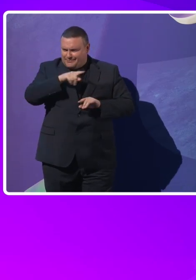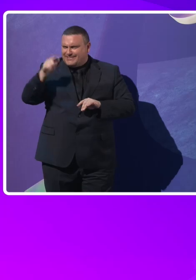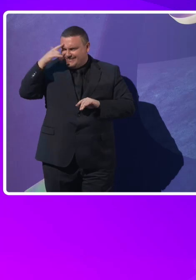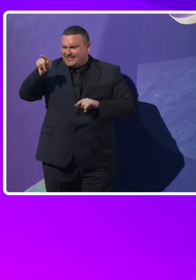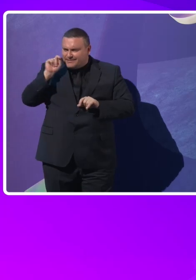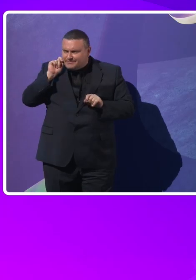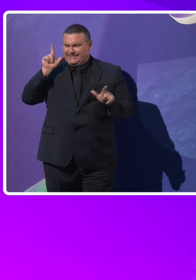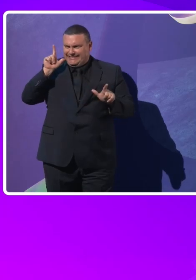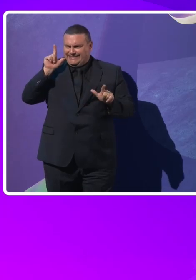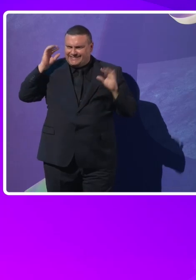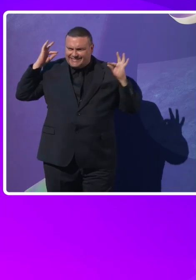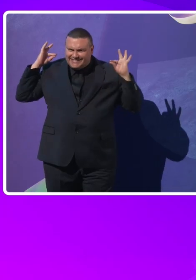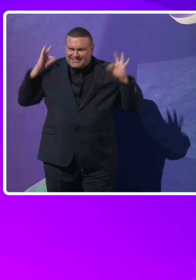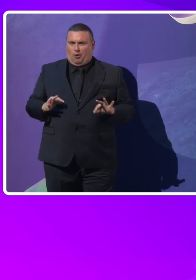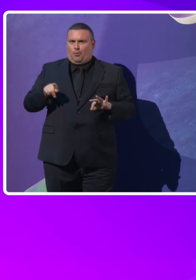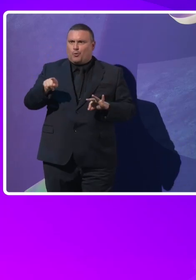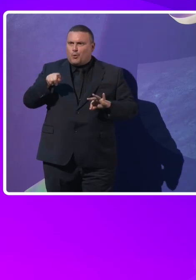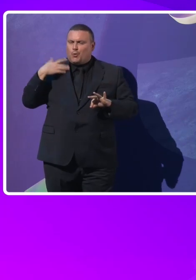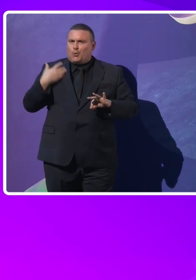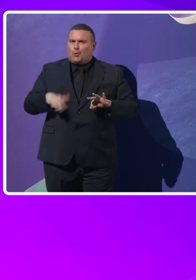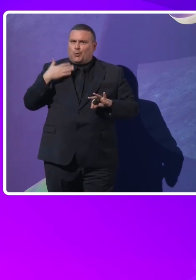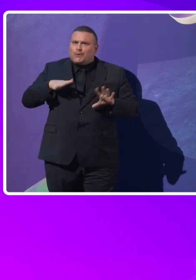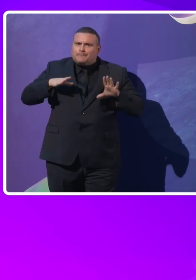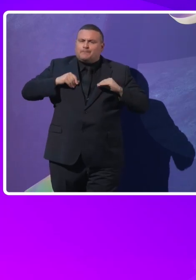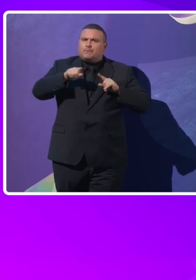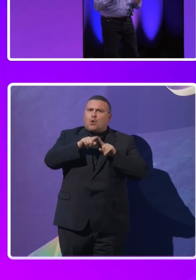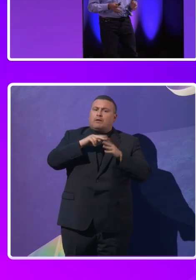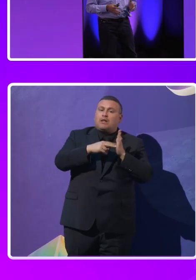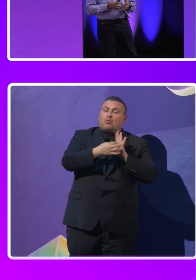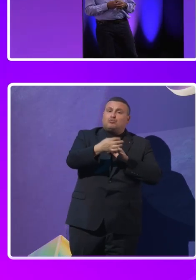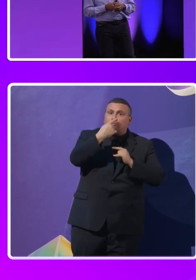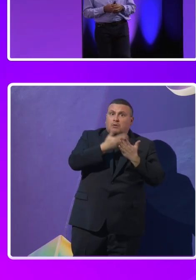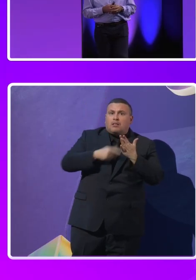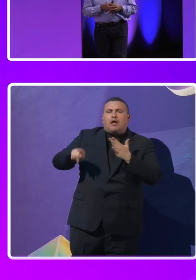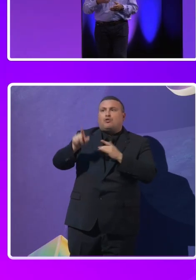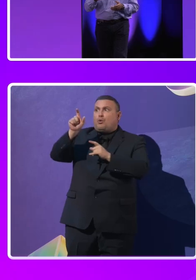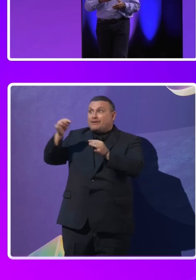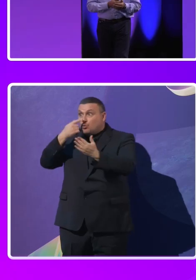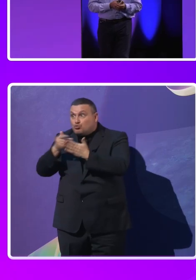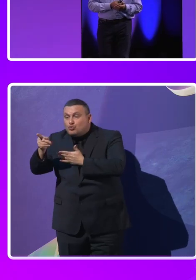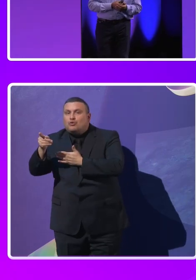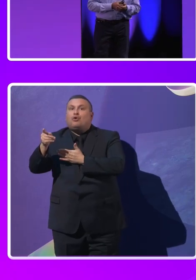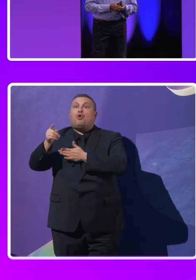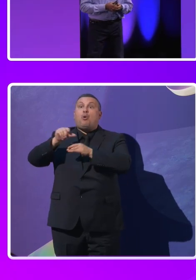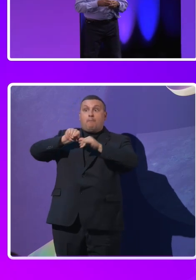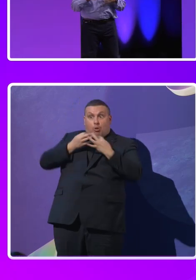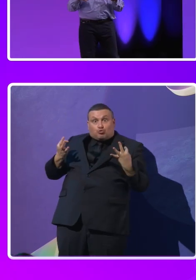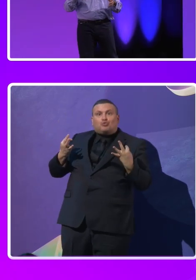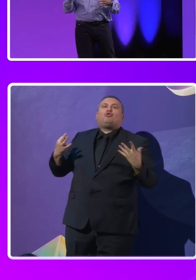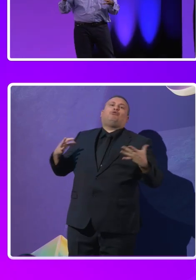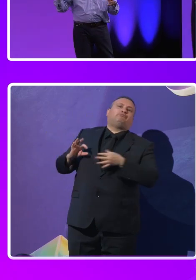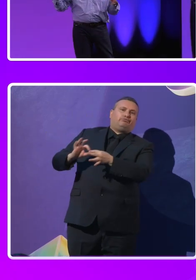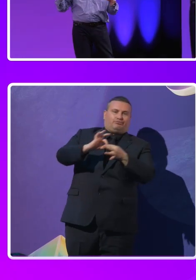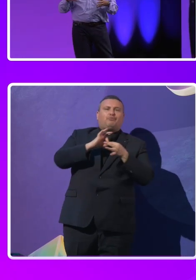impressionante e che si può ottenere Quando si usano le tecnologie giuste con le persone e nel modo corretto però per